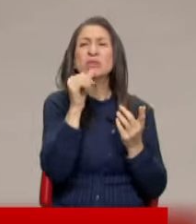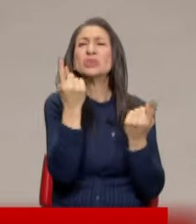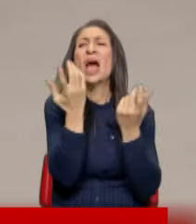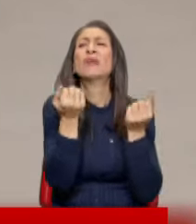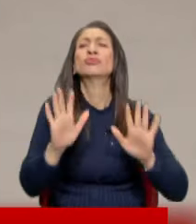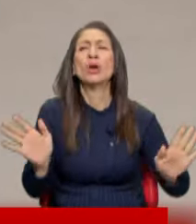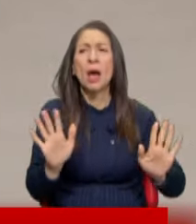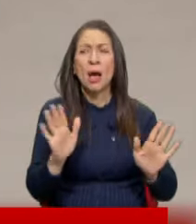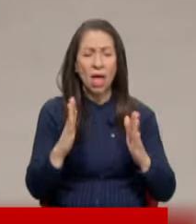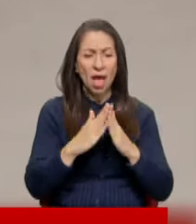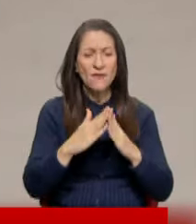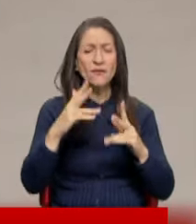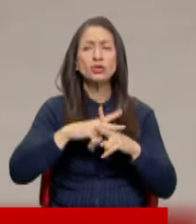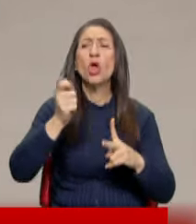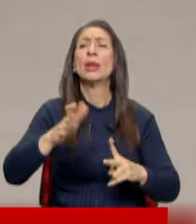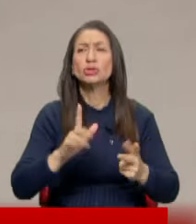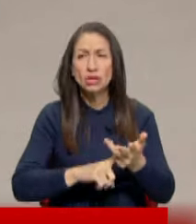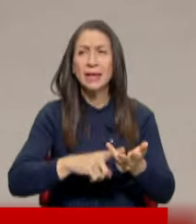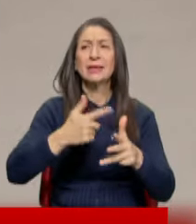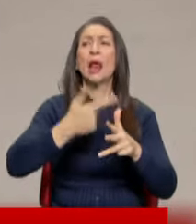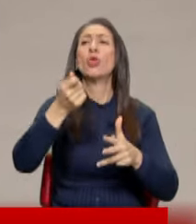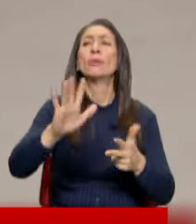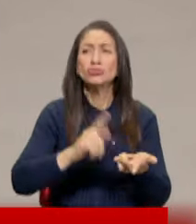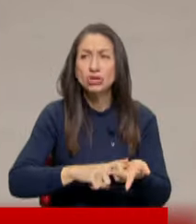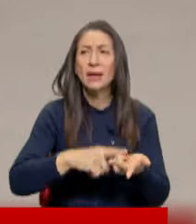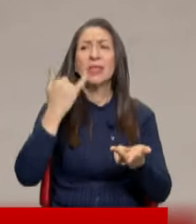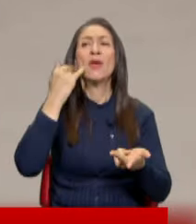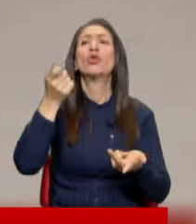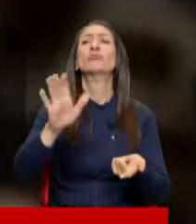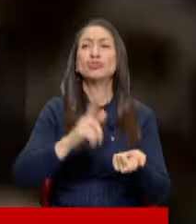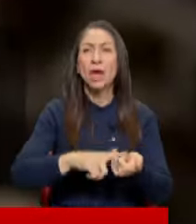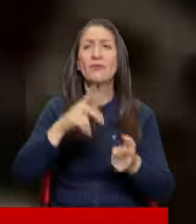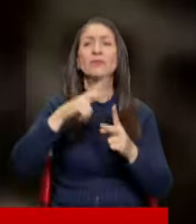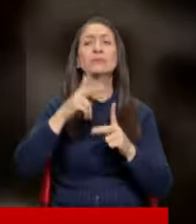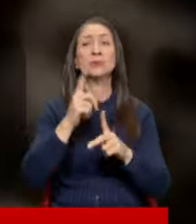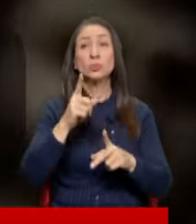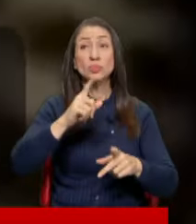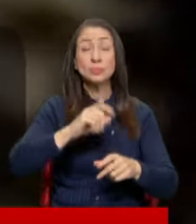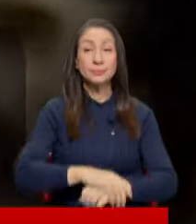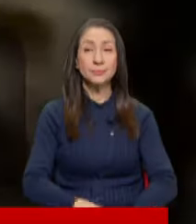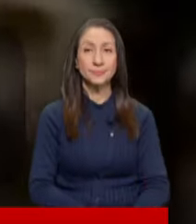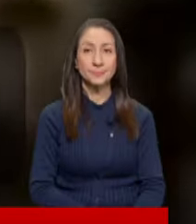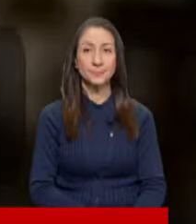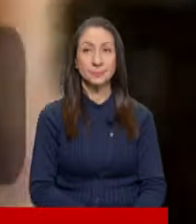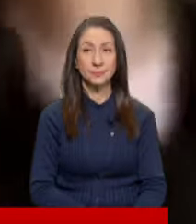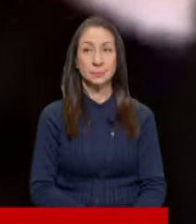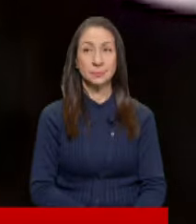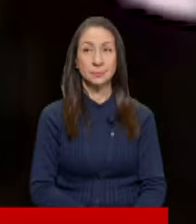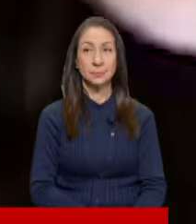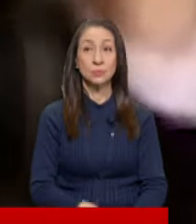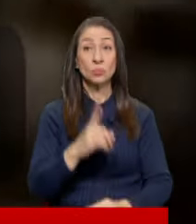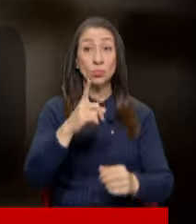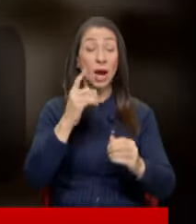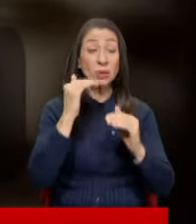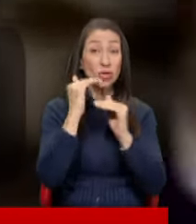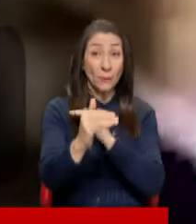şey yapmayacak evine ne fatura ödeyecek ne kira ödeyecek ne telefon ödeyecek bu zalim yönetim bu aziz